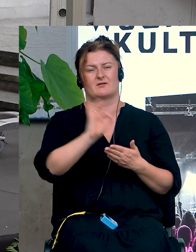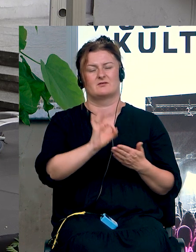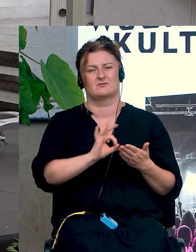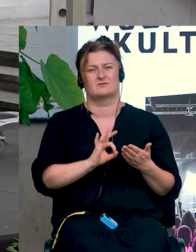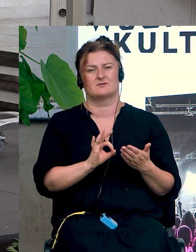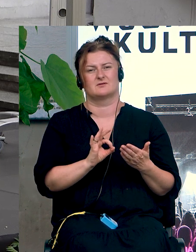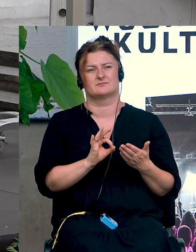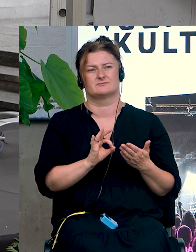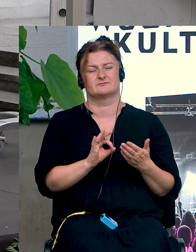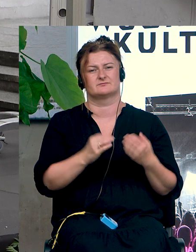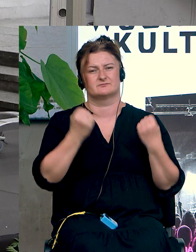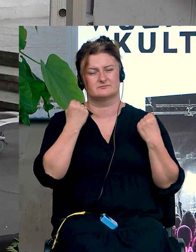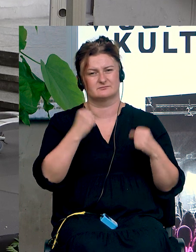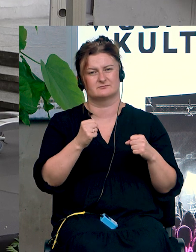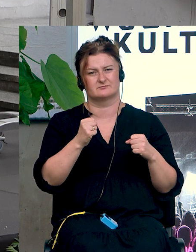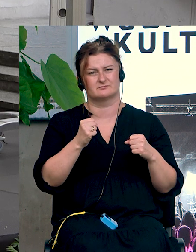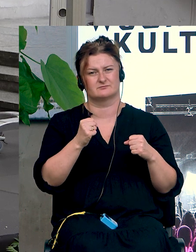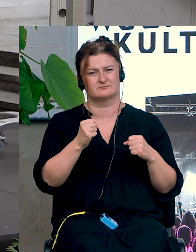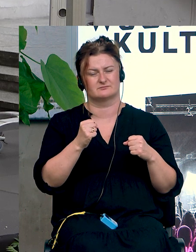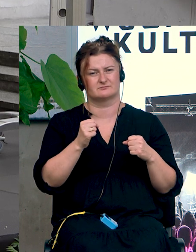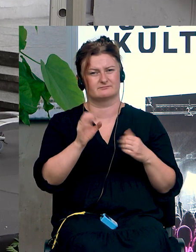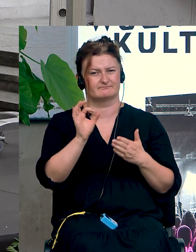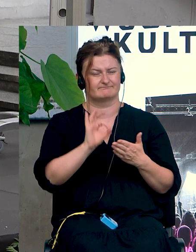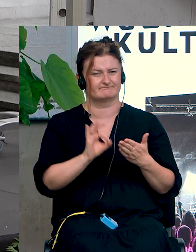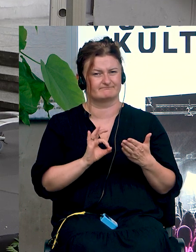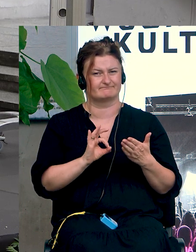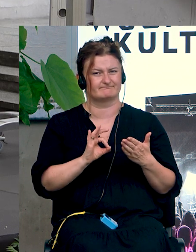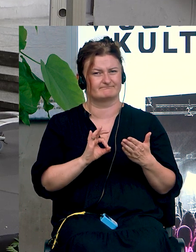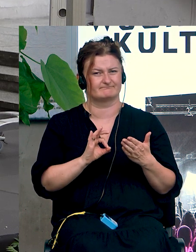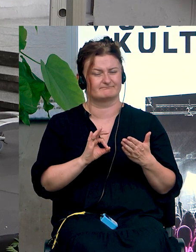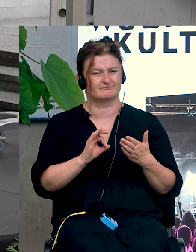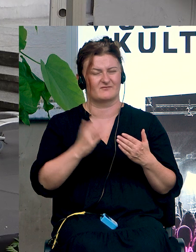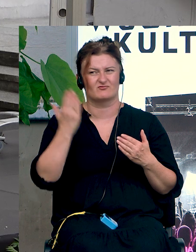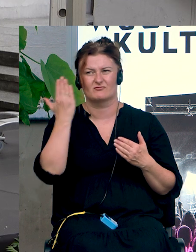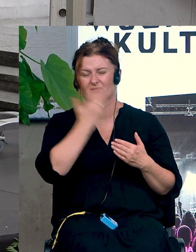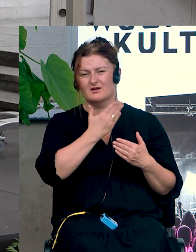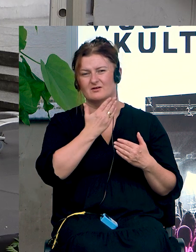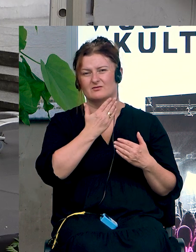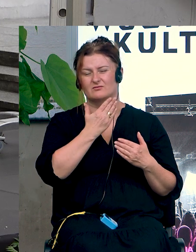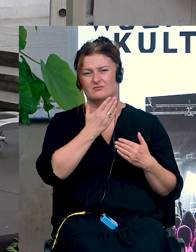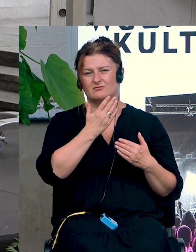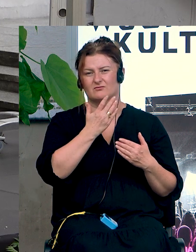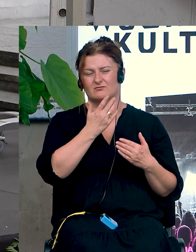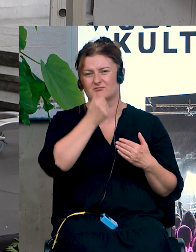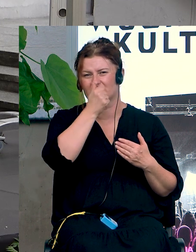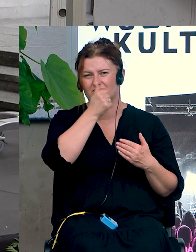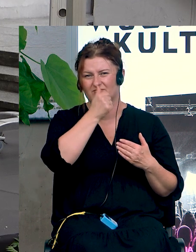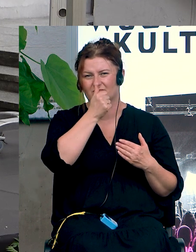страшно депресивною. Вона намалювала її в чорно-коричневих тонах, таку насичену, таку густу. І я на це